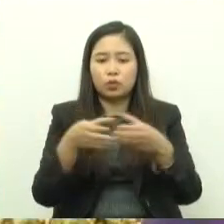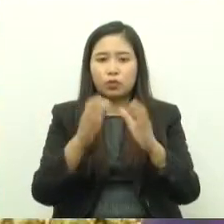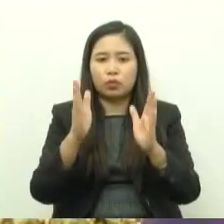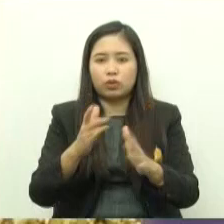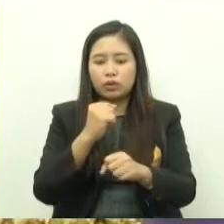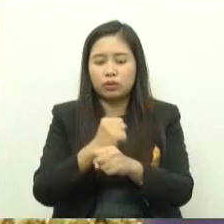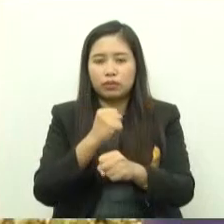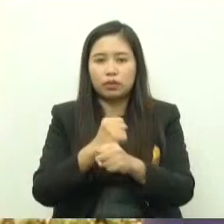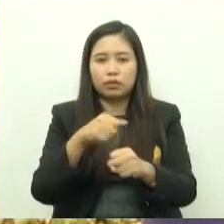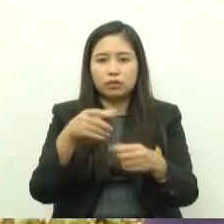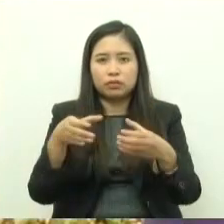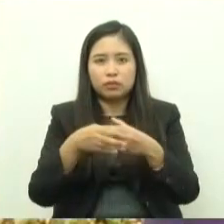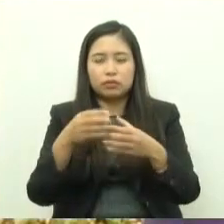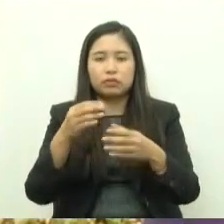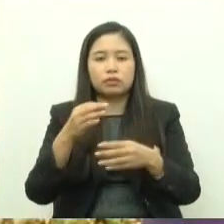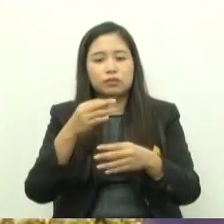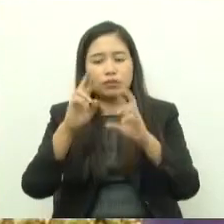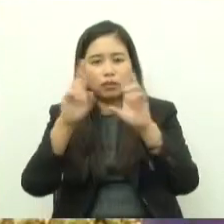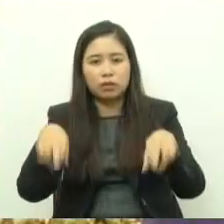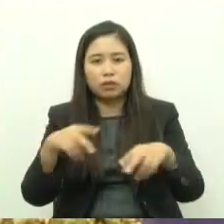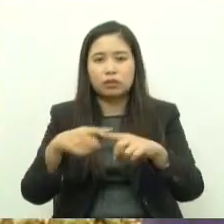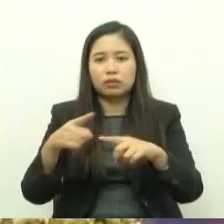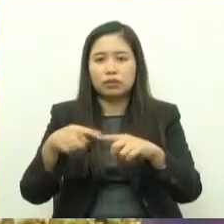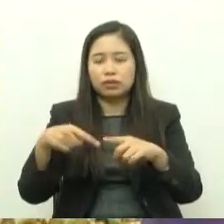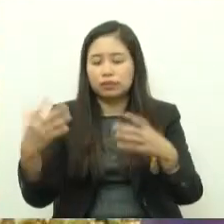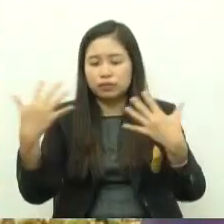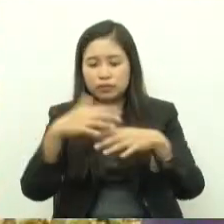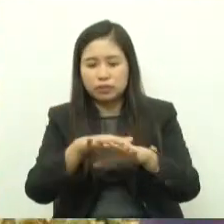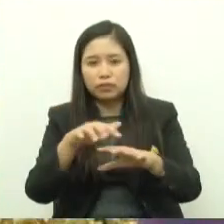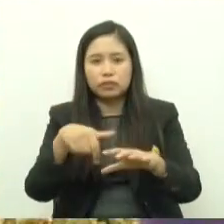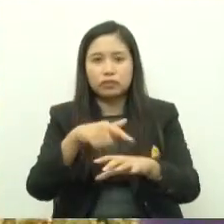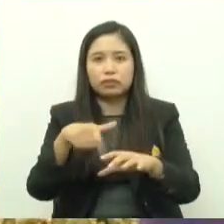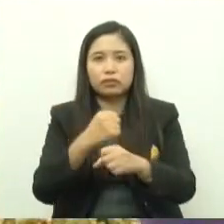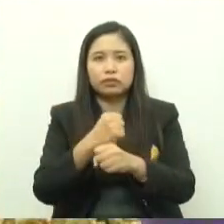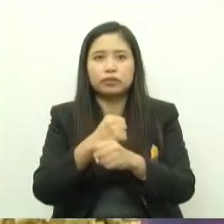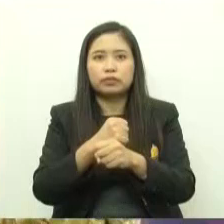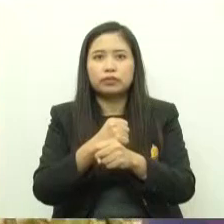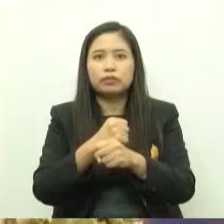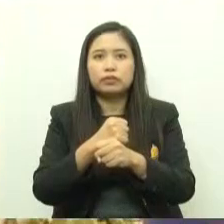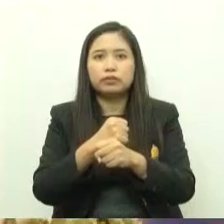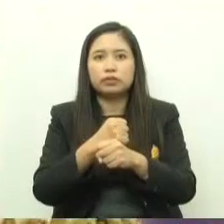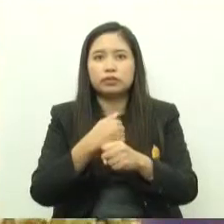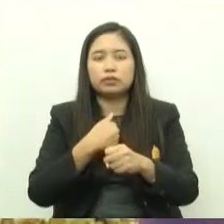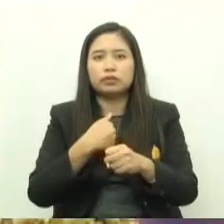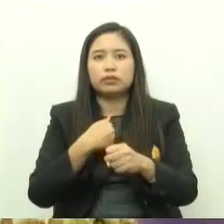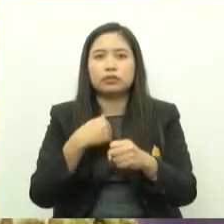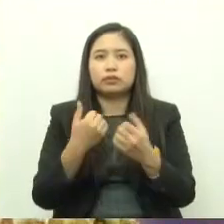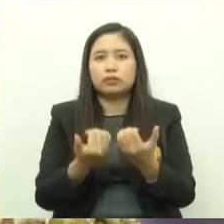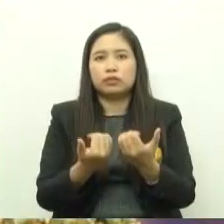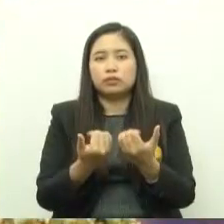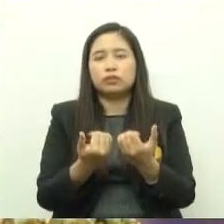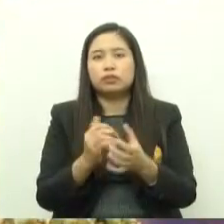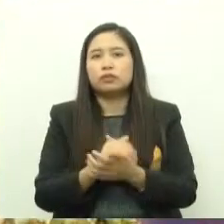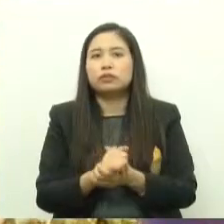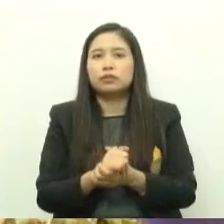หาที่พักให้แล้วก็หลอกให้เราจ่ายเงินนะครับอันนี้ก็เป็นสิ่งที่เราพบในเรื่องของการใช้เทคโนมาหากินในการ